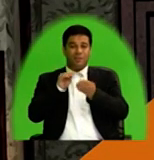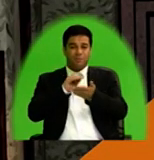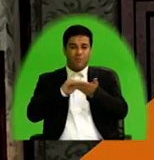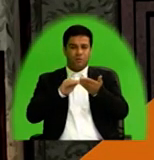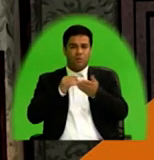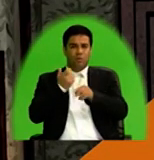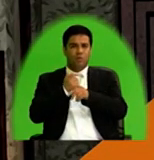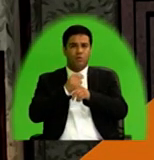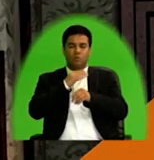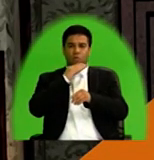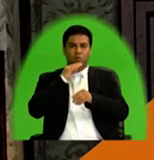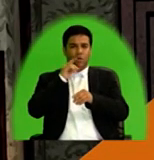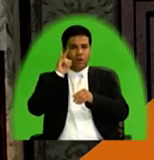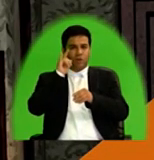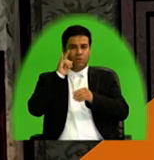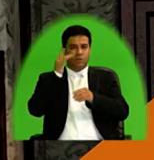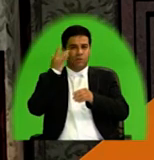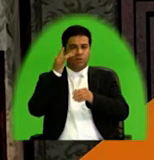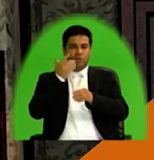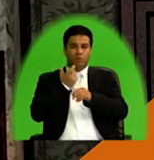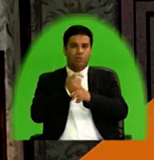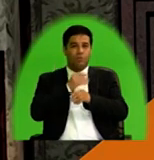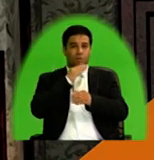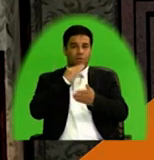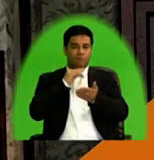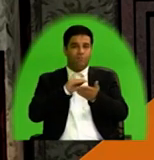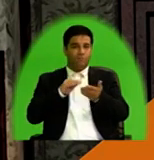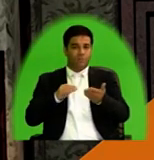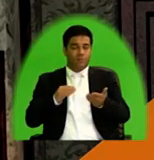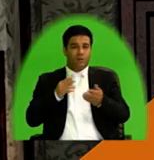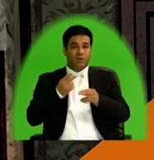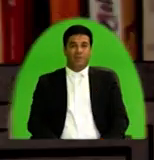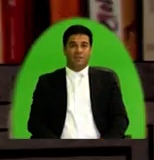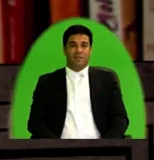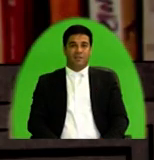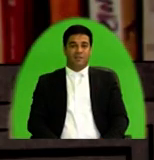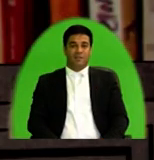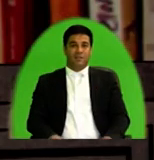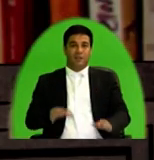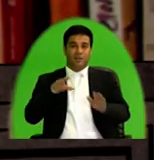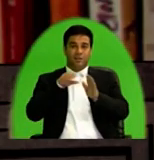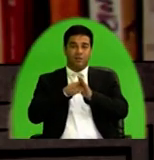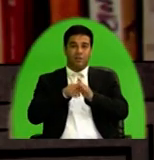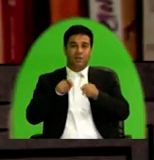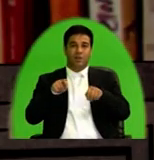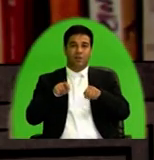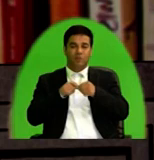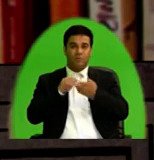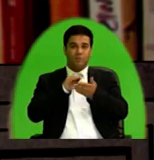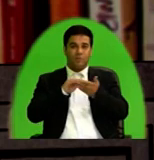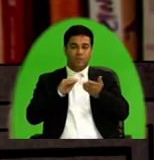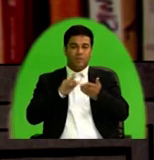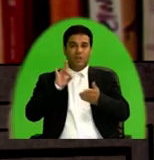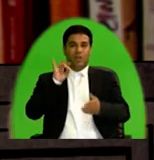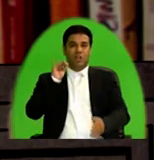большое количество орфографических и специфических ошибок, которые относятся к нарушениям